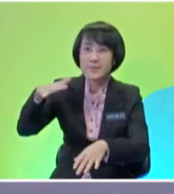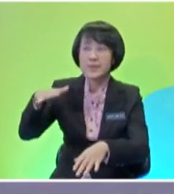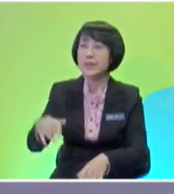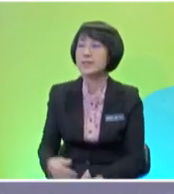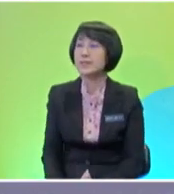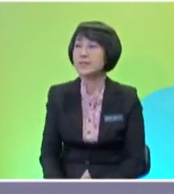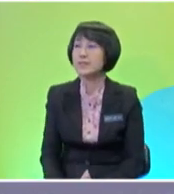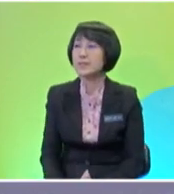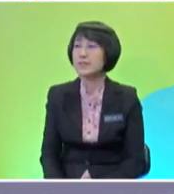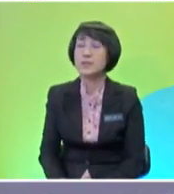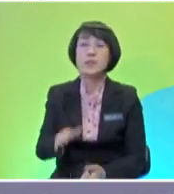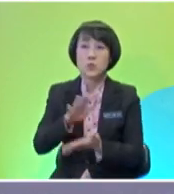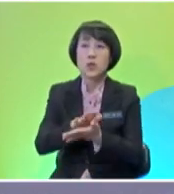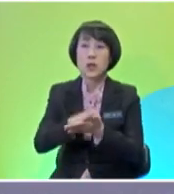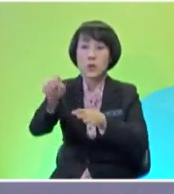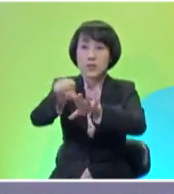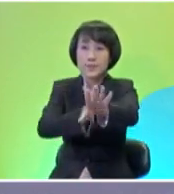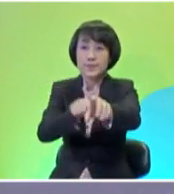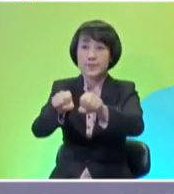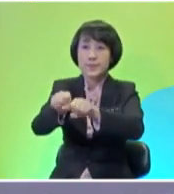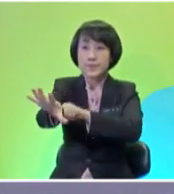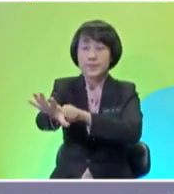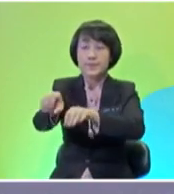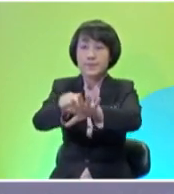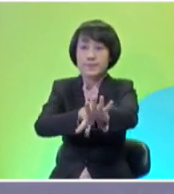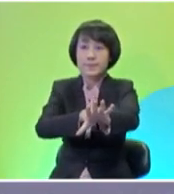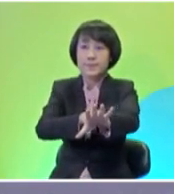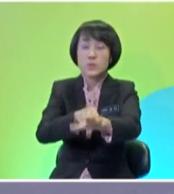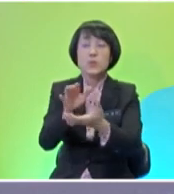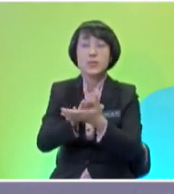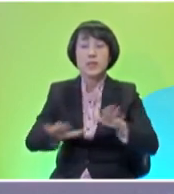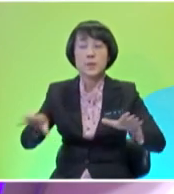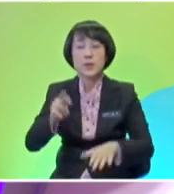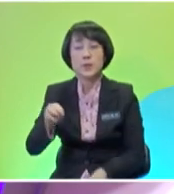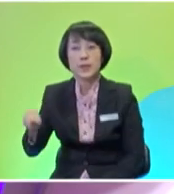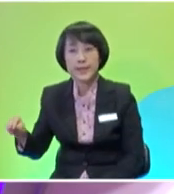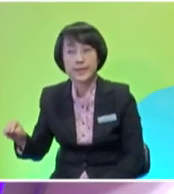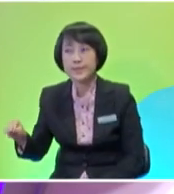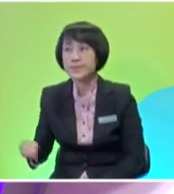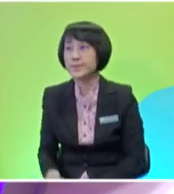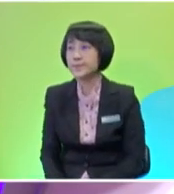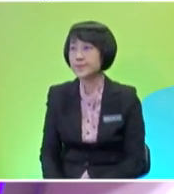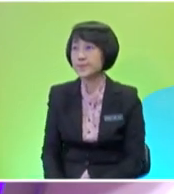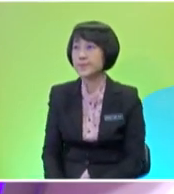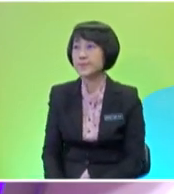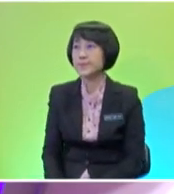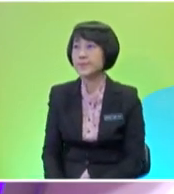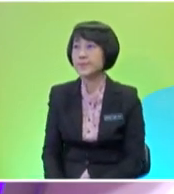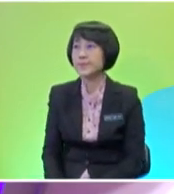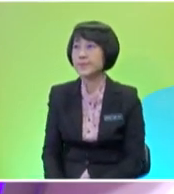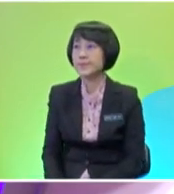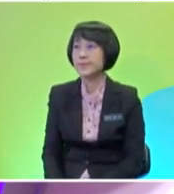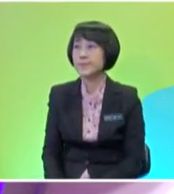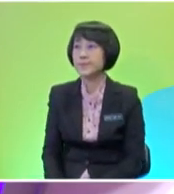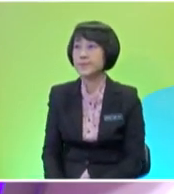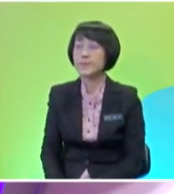akan gunakan sarung tangan, Ifan. Oh, pakai sarung tangan. Ya, pakai sarung tangan untuk keselamatan murid-murid. Sebab kalau Ifan ialah kita sekolah rendah, okey, kebanyakan murid-murid